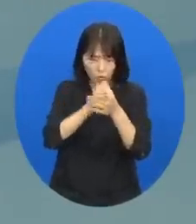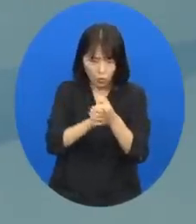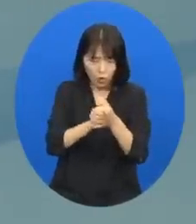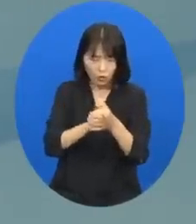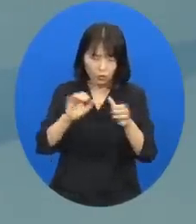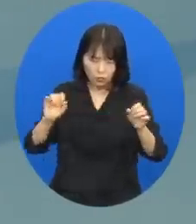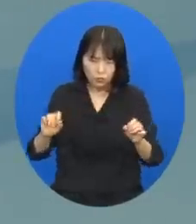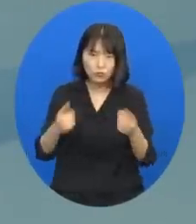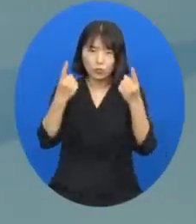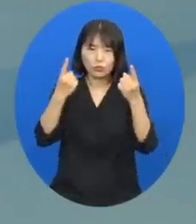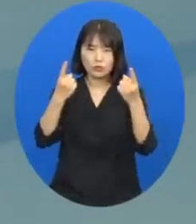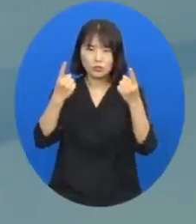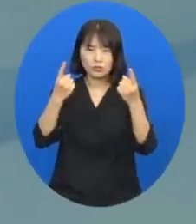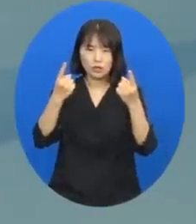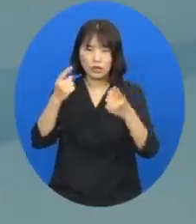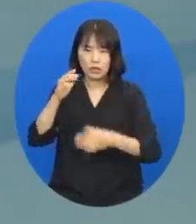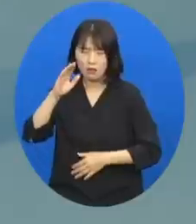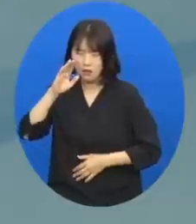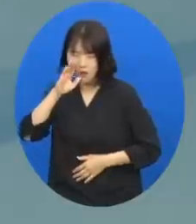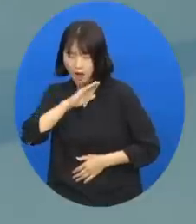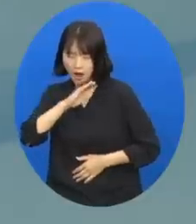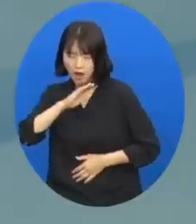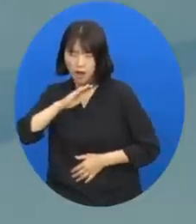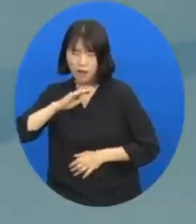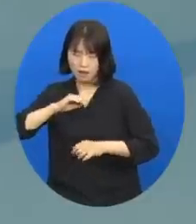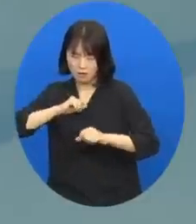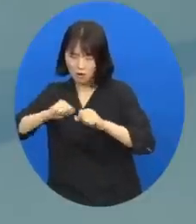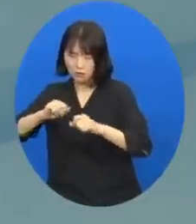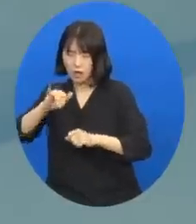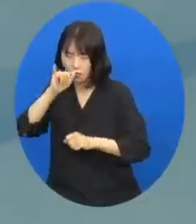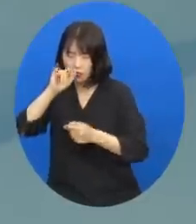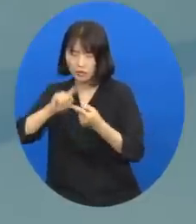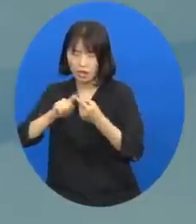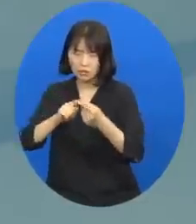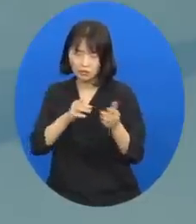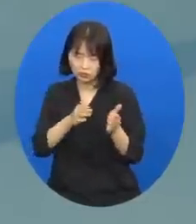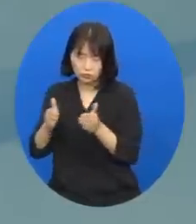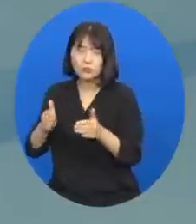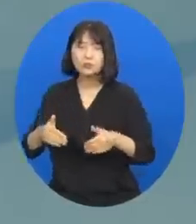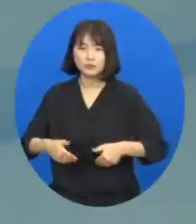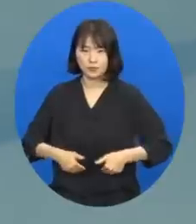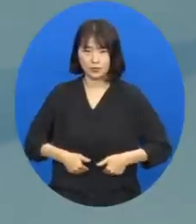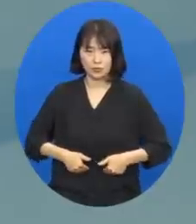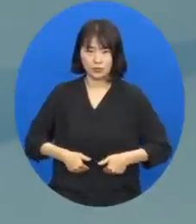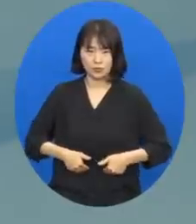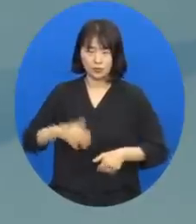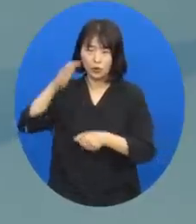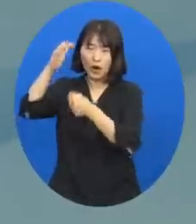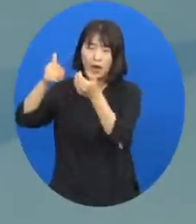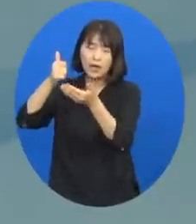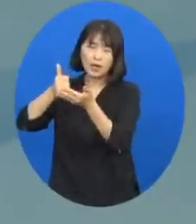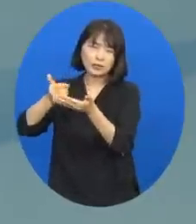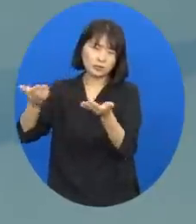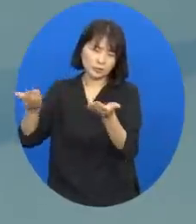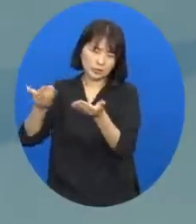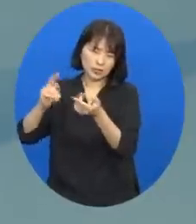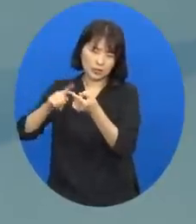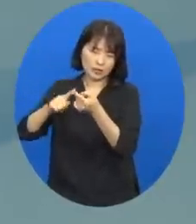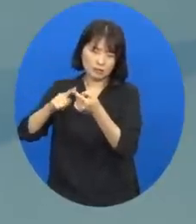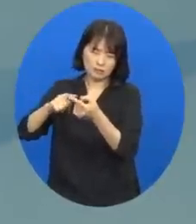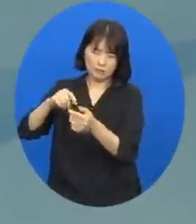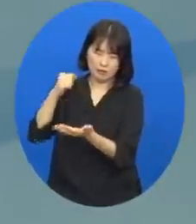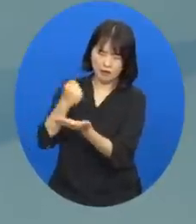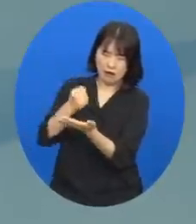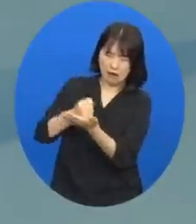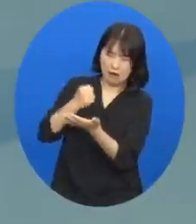역사가 일어날 수 있음을 대비해야 되는 거에요 누군가를 통해 하나님의 하시는 일을 험담하고 깎아내리고 져